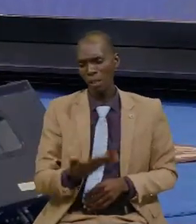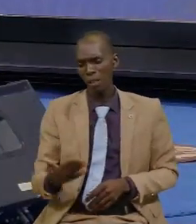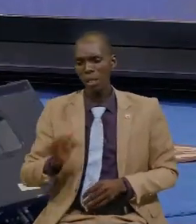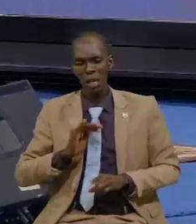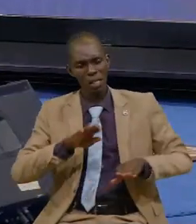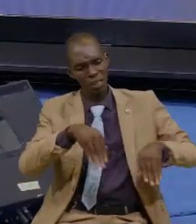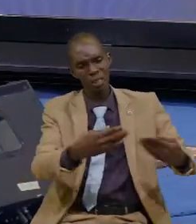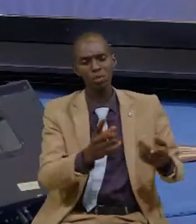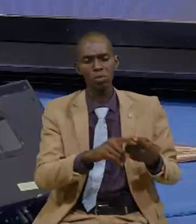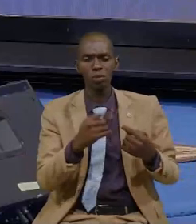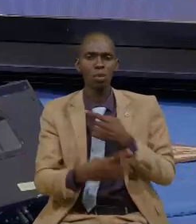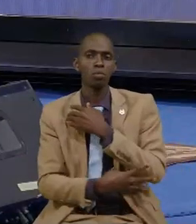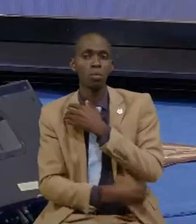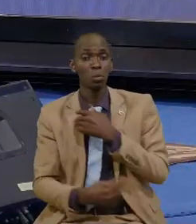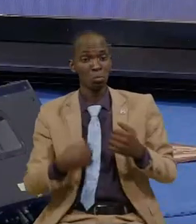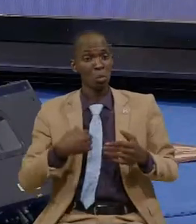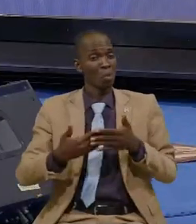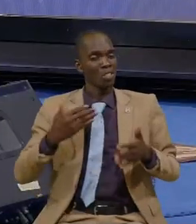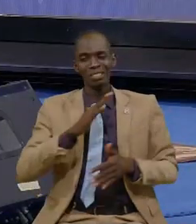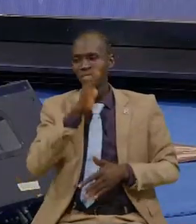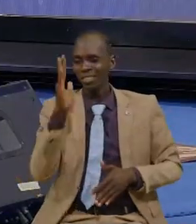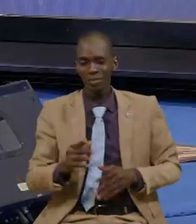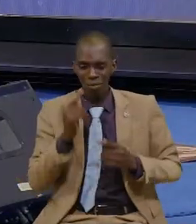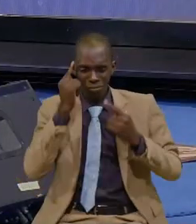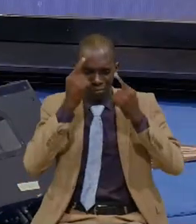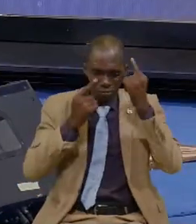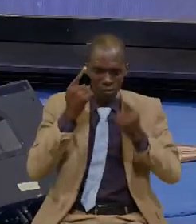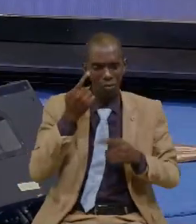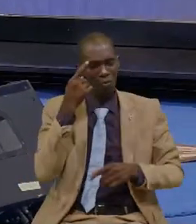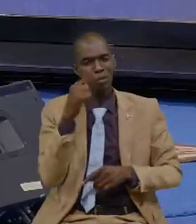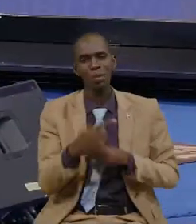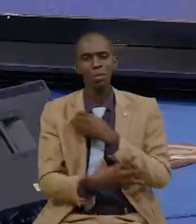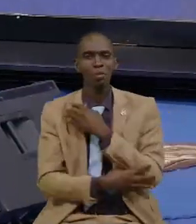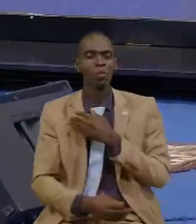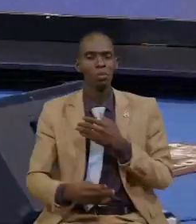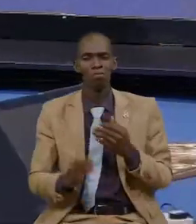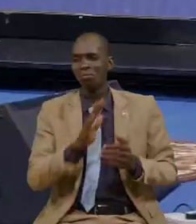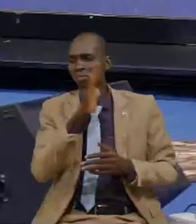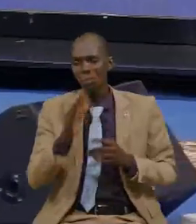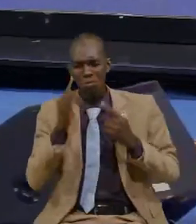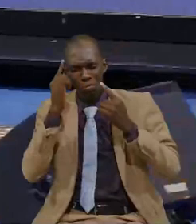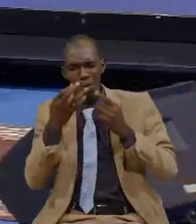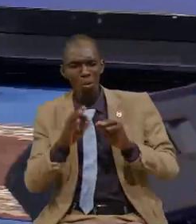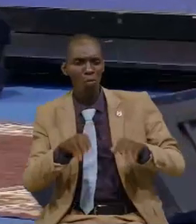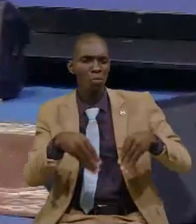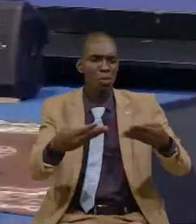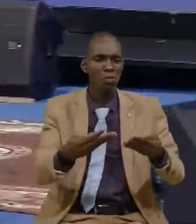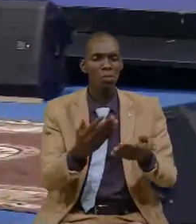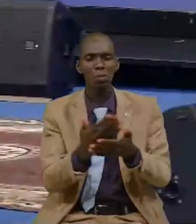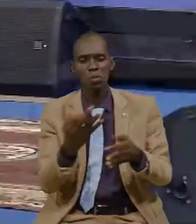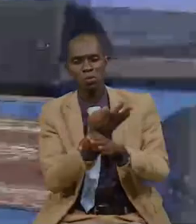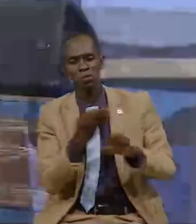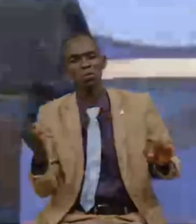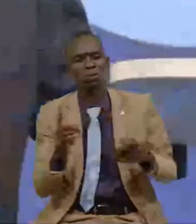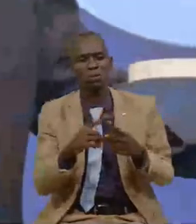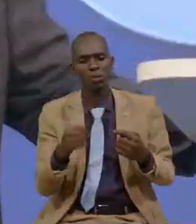je donne aux pauvres la moitié de mes biens. Je ne pensais jamais aux pauvres dans ma vie. Je ne pensais jamais donner quelque chose aux